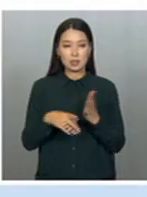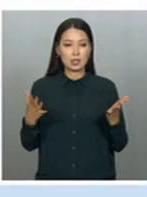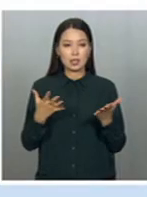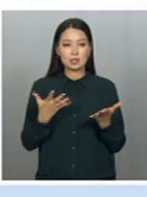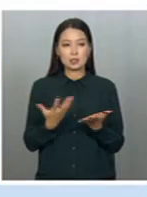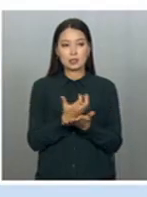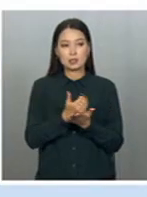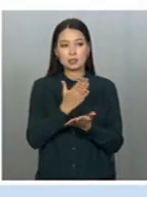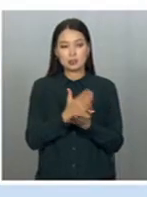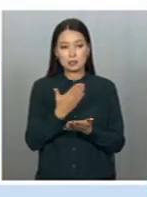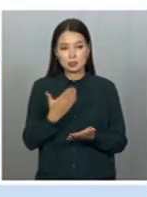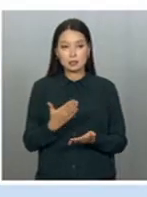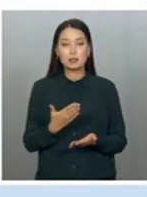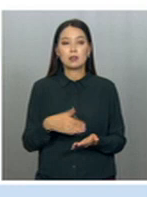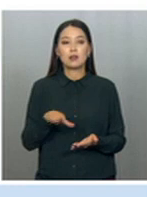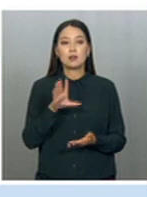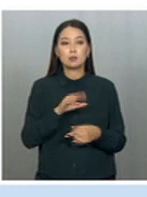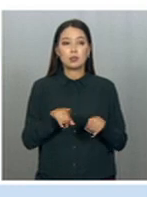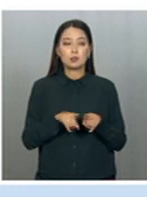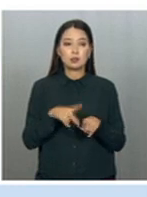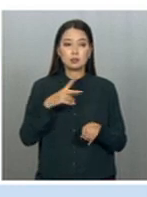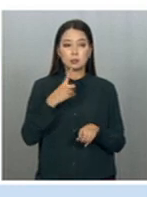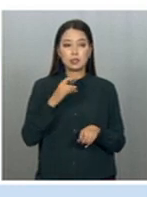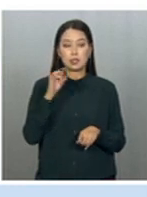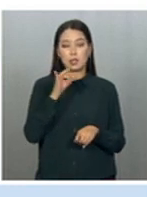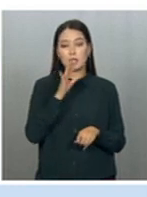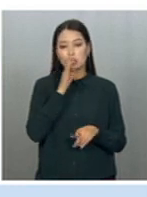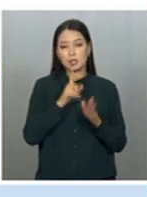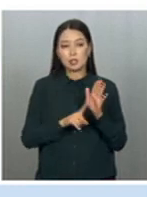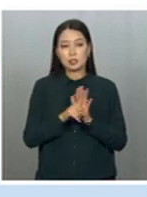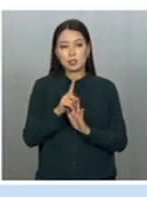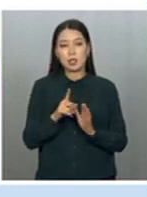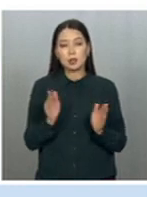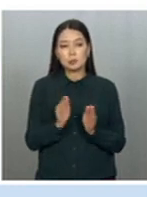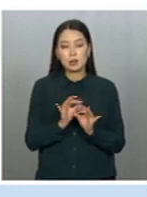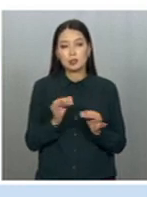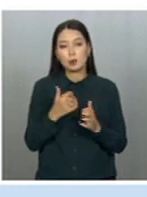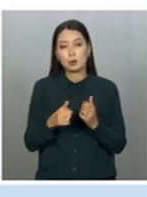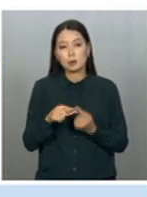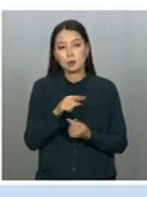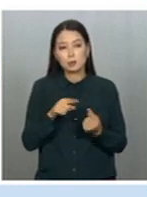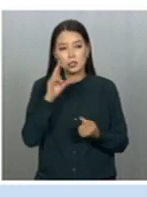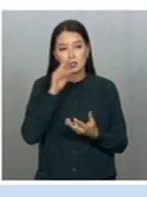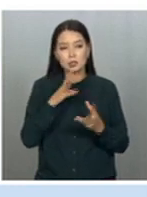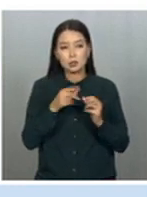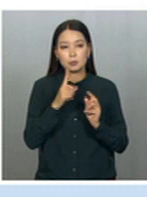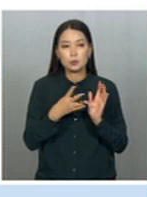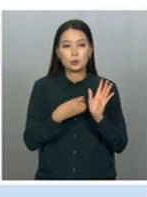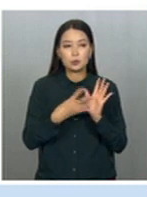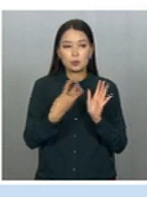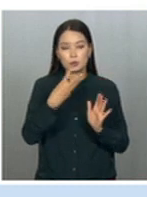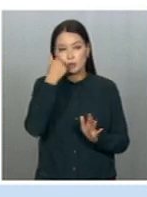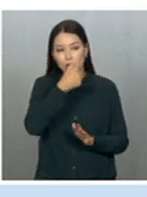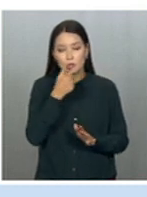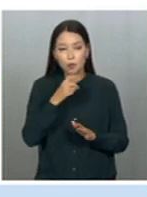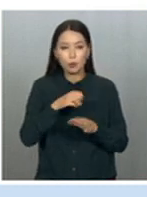ғасыр табалдырығымыздан аттаған сәттен бастап, шағын және орта бизнес субъектілерінің саны 1993 жылғы